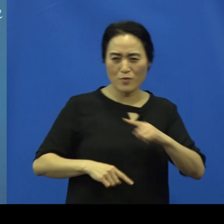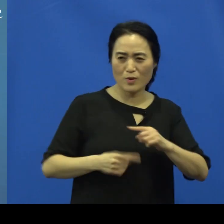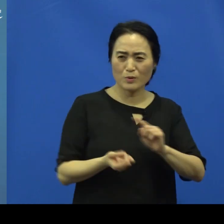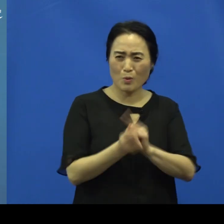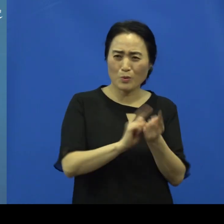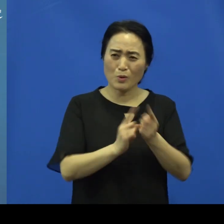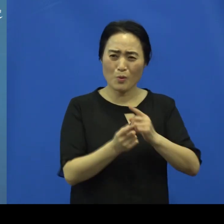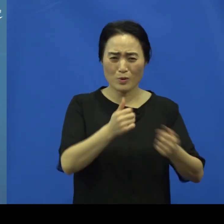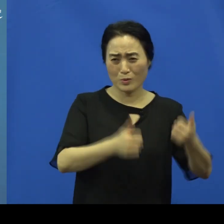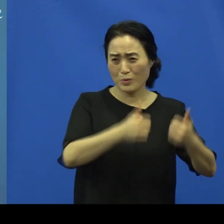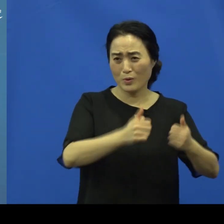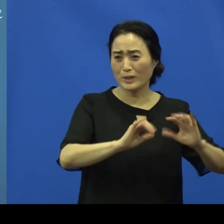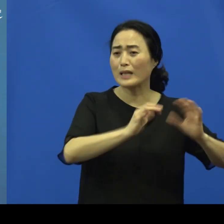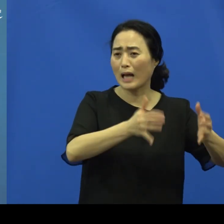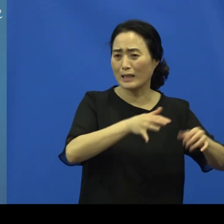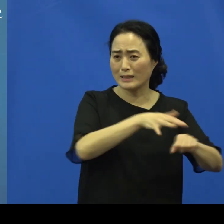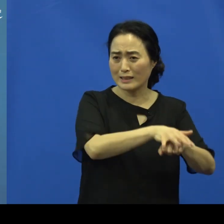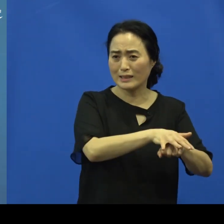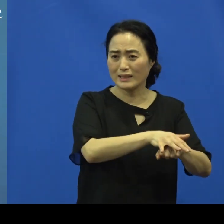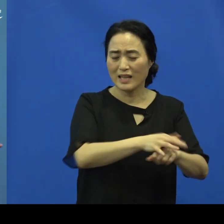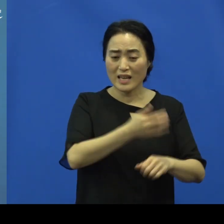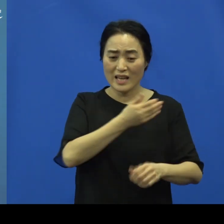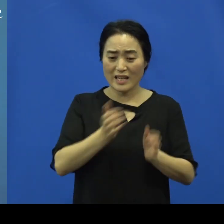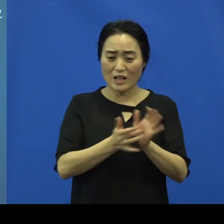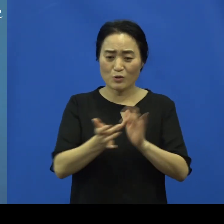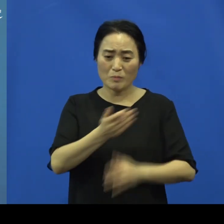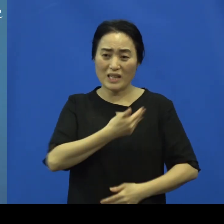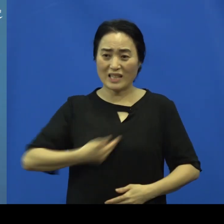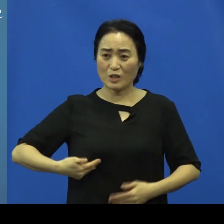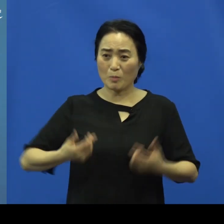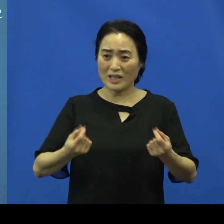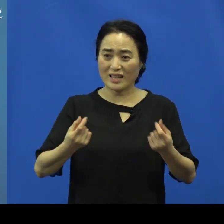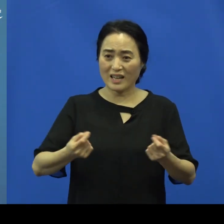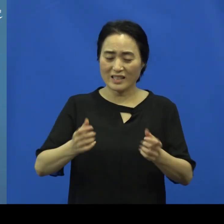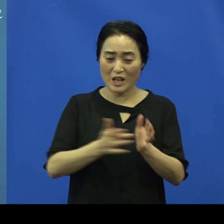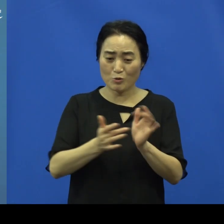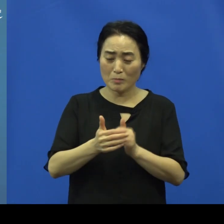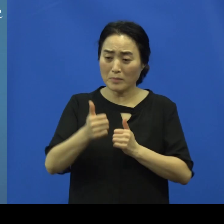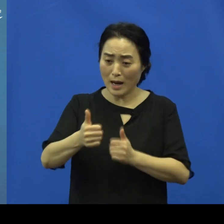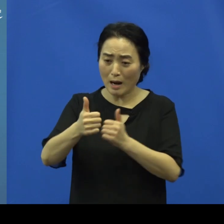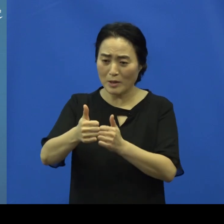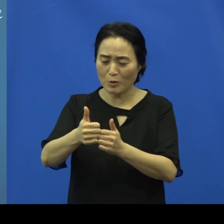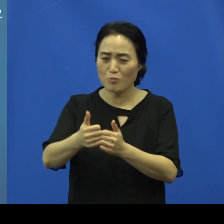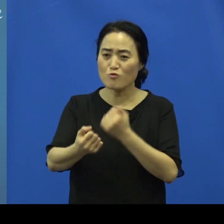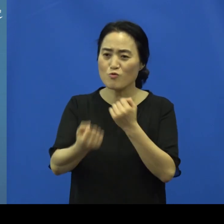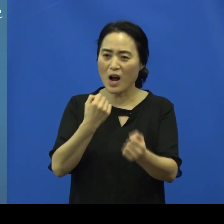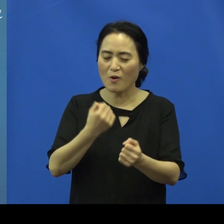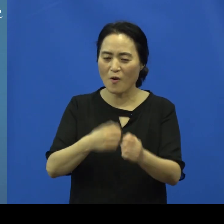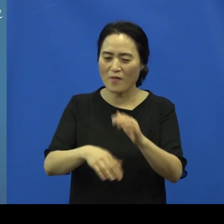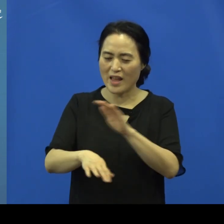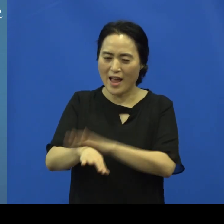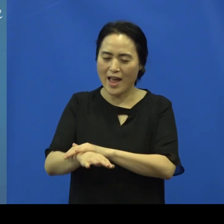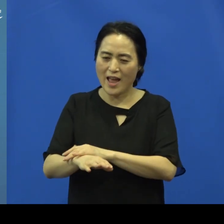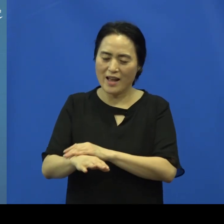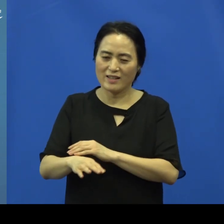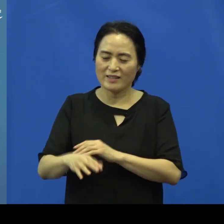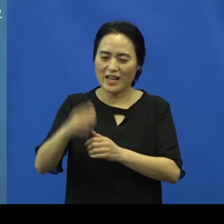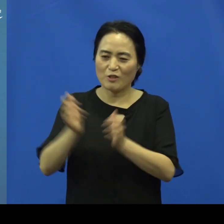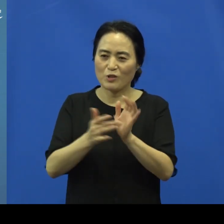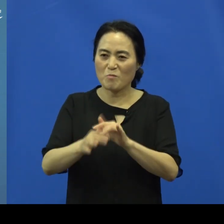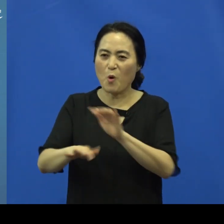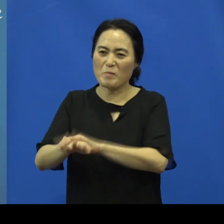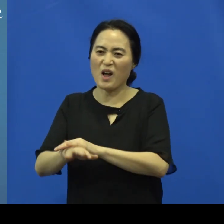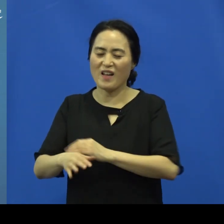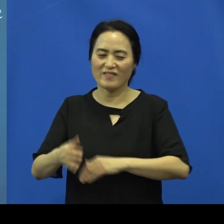마찬가지입니다. 예수님을 따라다니긴 했지만 서로 오른편 왼편 자리 다툼을 했습니다. 여러분, 이 긍휼은 높아지고 하는 것과